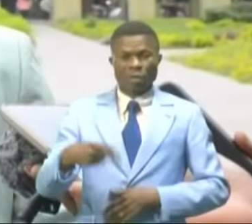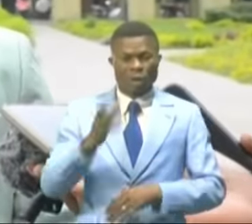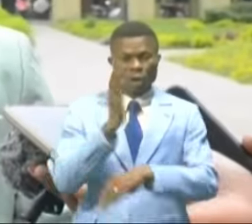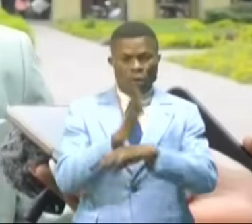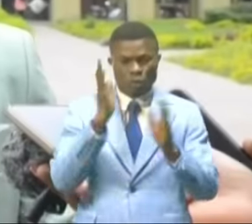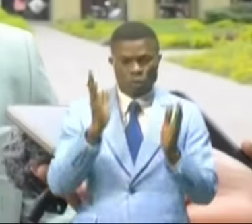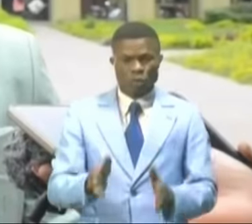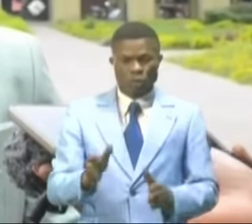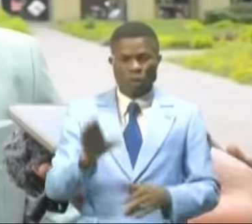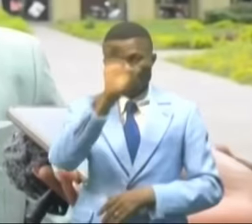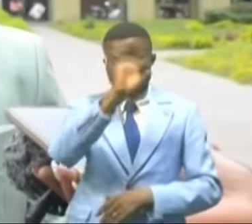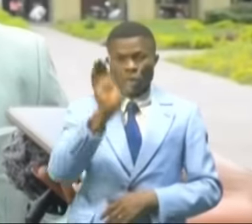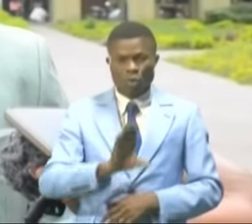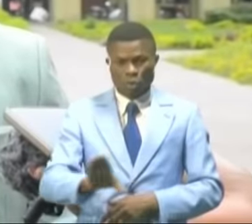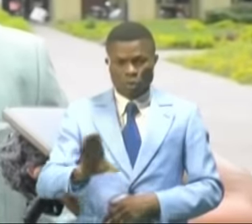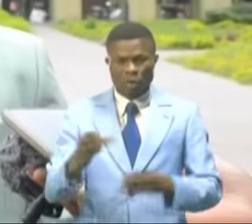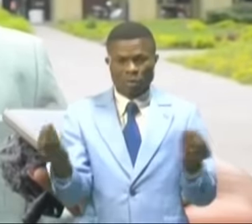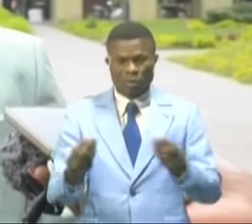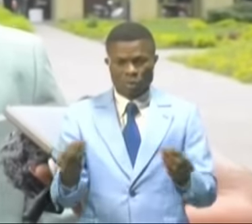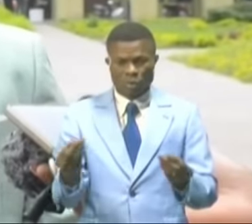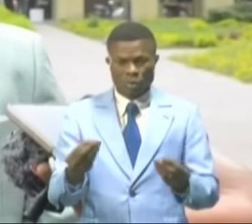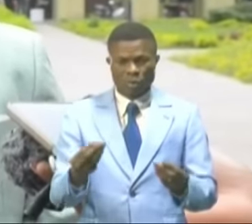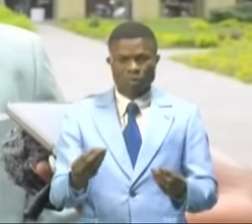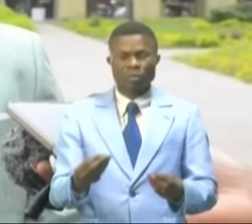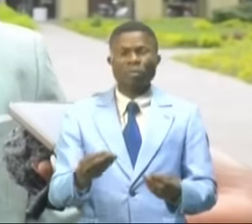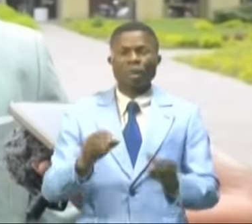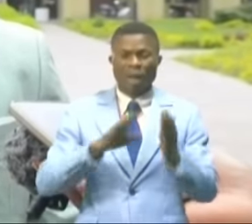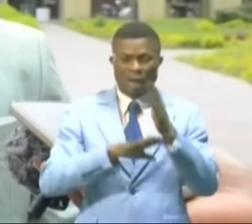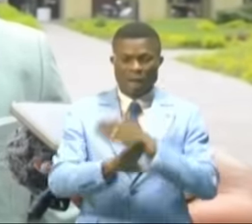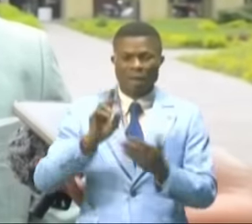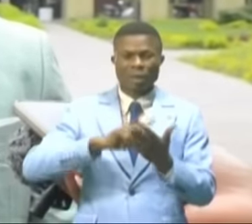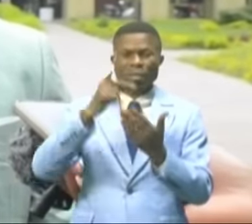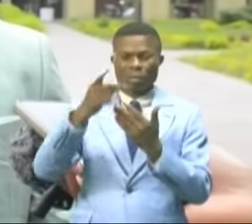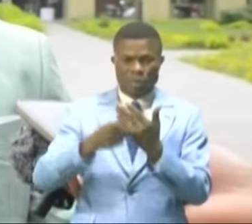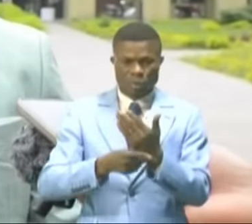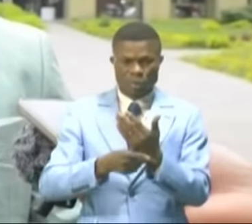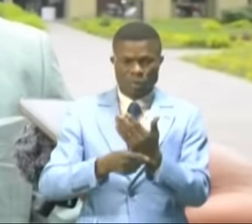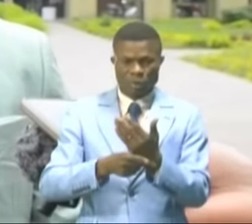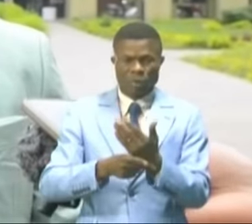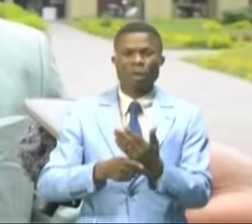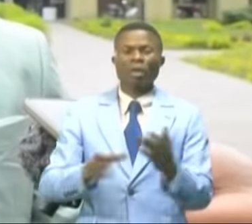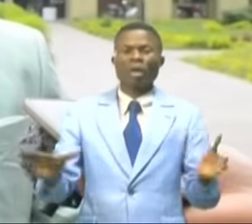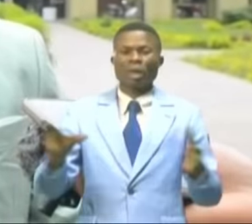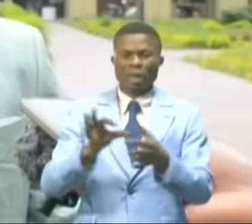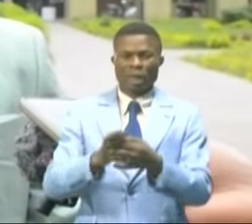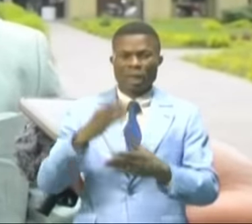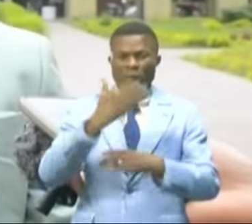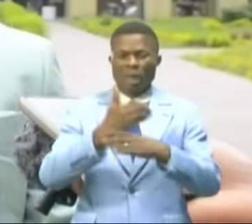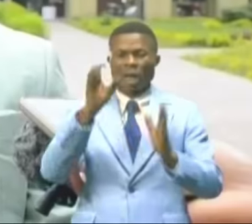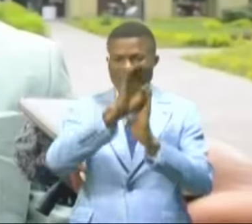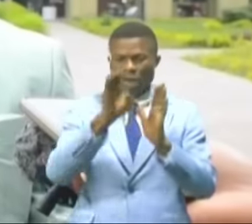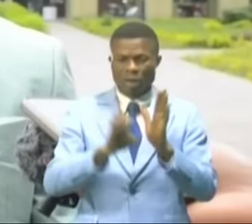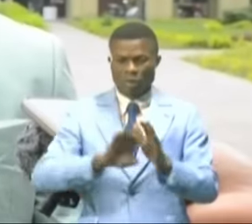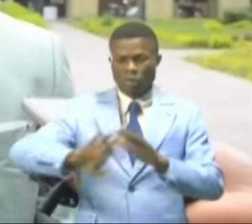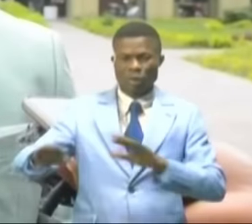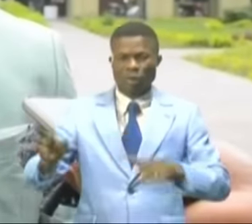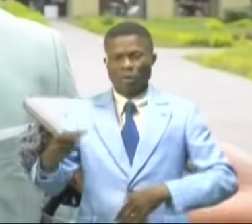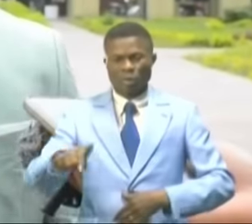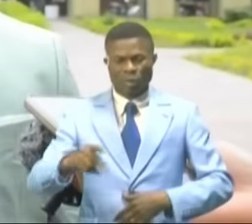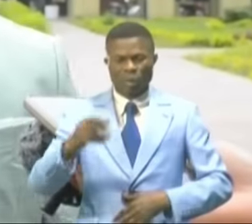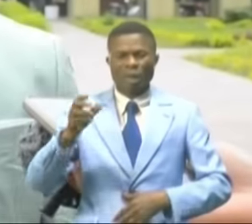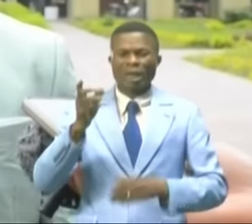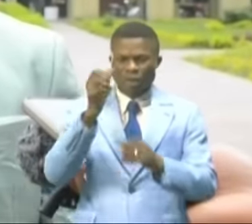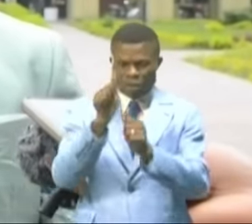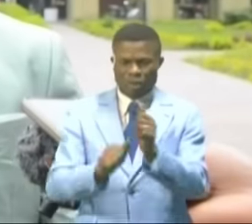conseillers communaux, c'est parce que cela s'inscrit dans le cadre de la consolidation de la décentralisation. Il faudra qu'ils sachent un